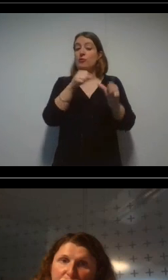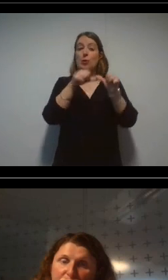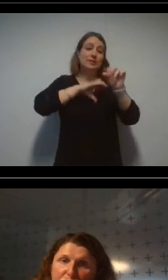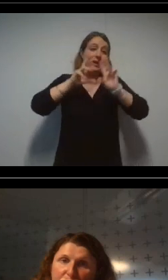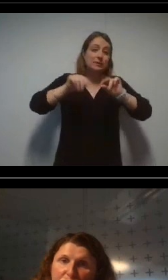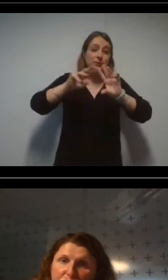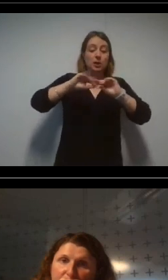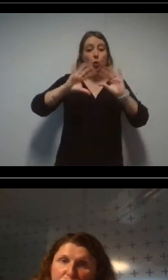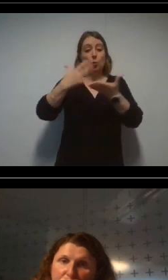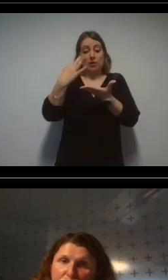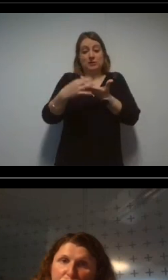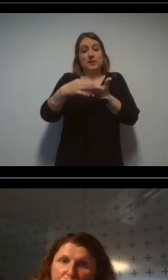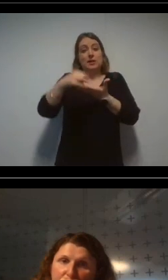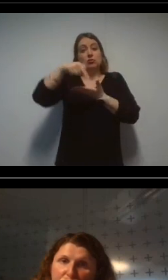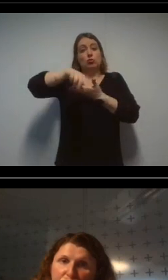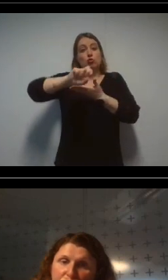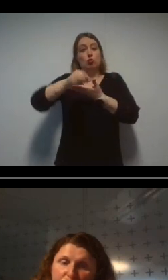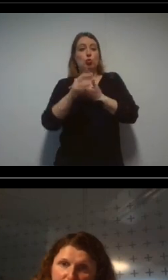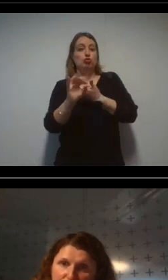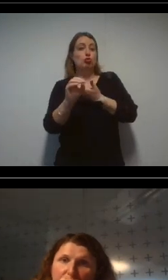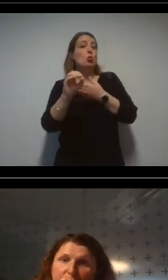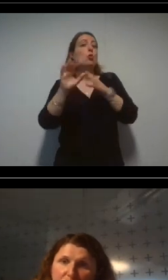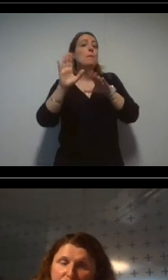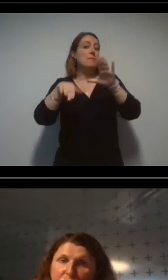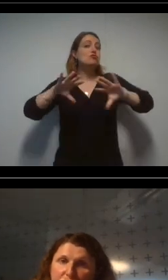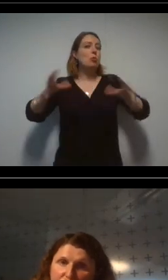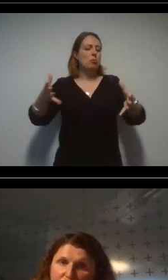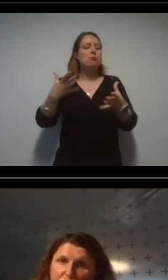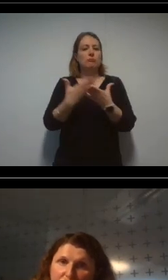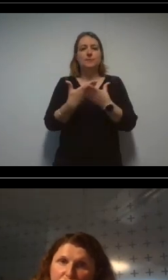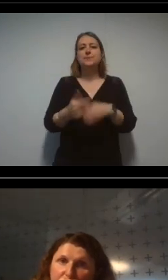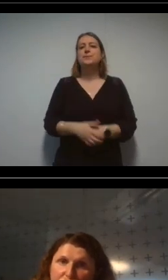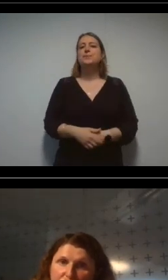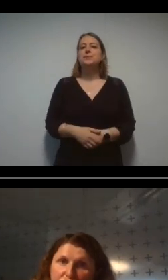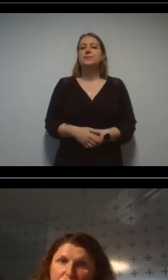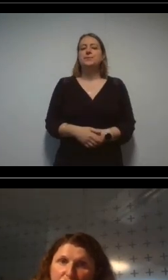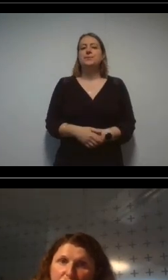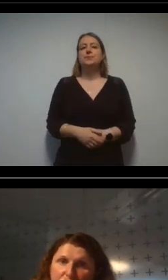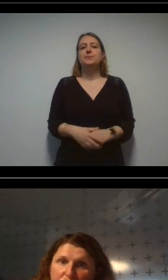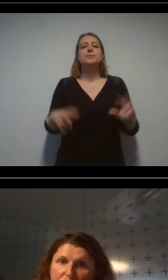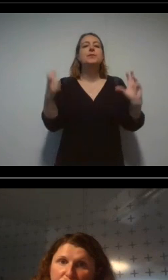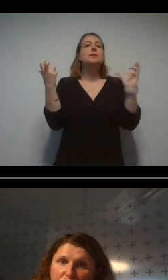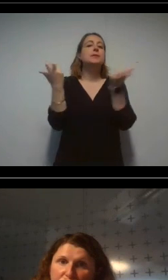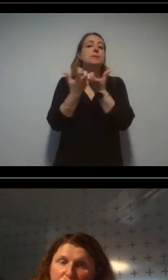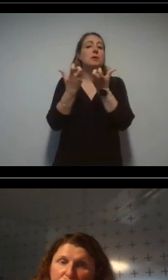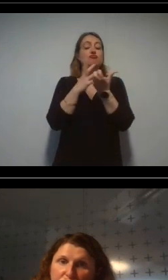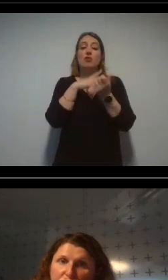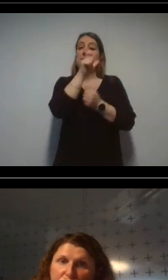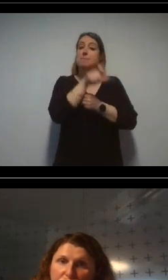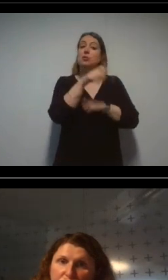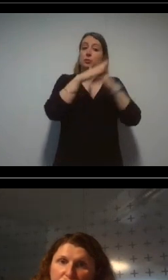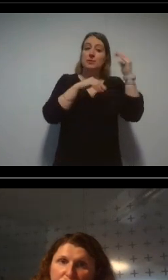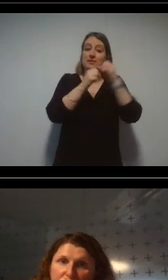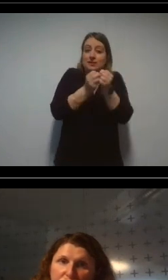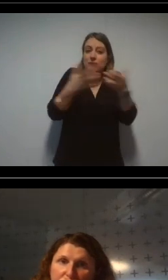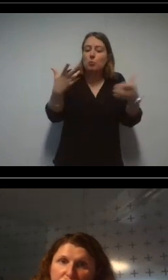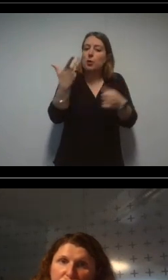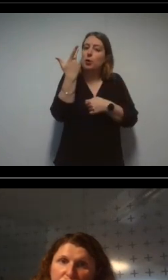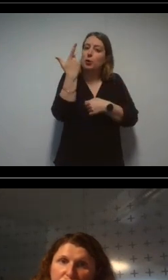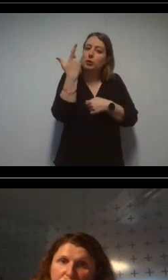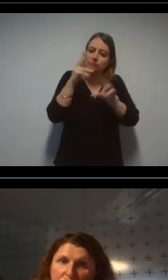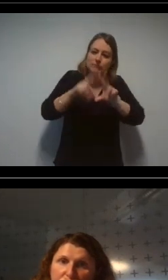l'application Conto fonctionne. Donc, on a par exemple un développeur qui va venir présenter un peu comment ça se